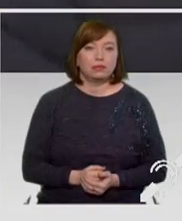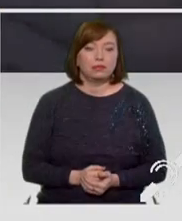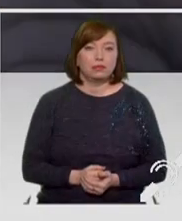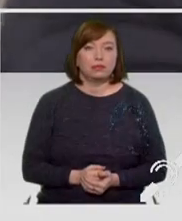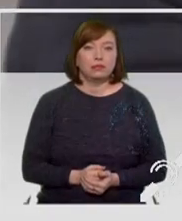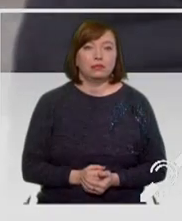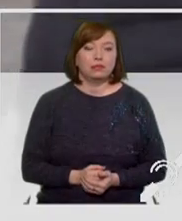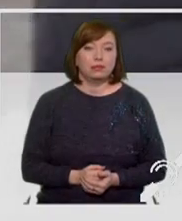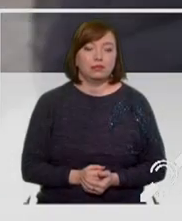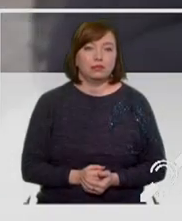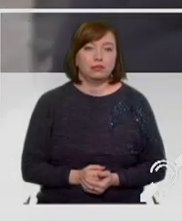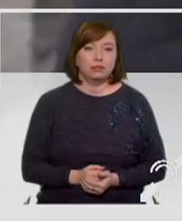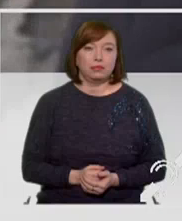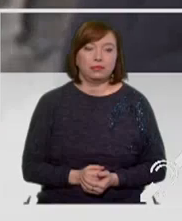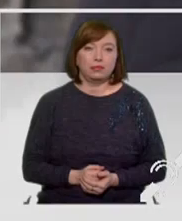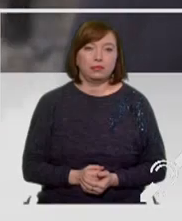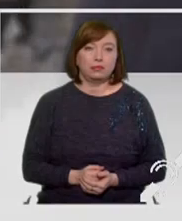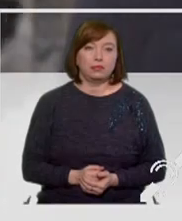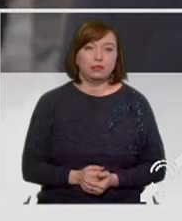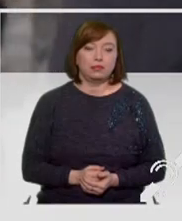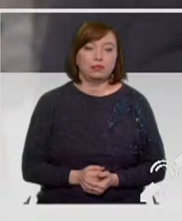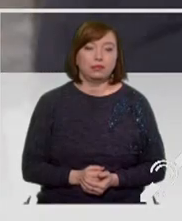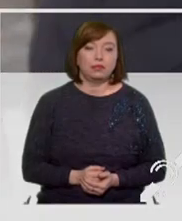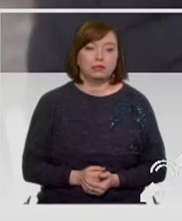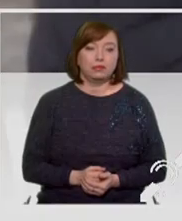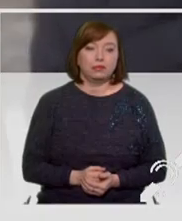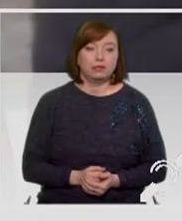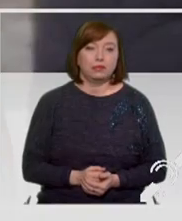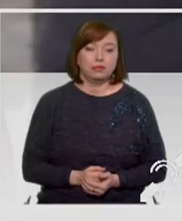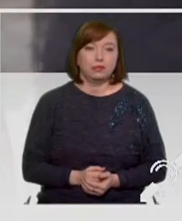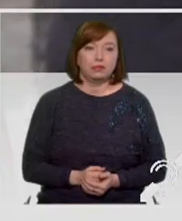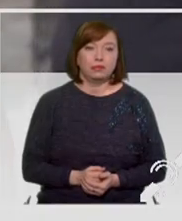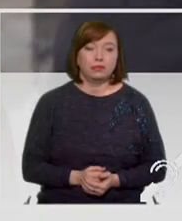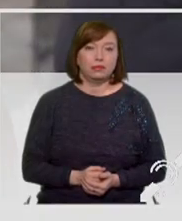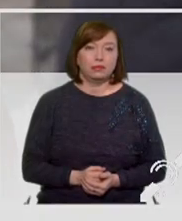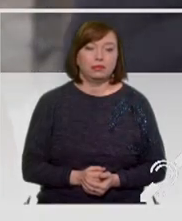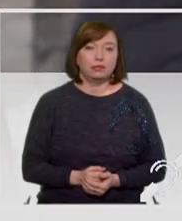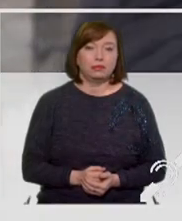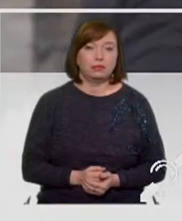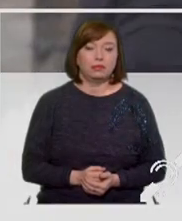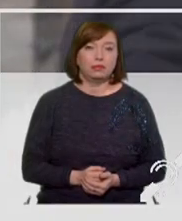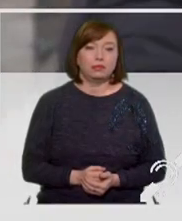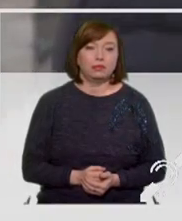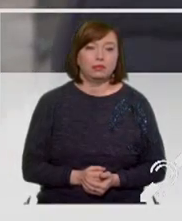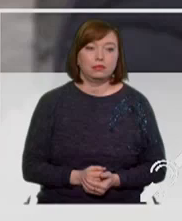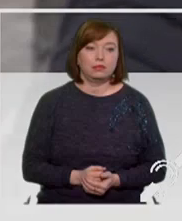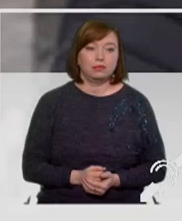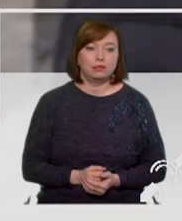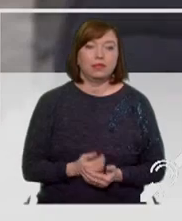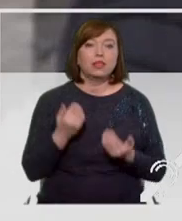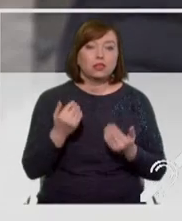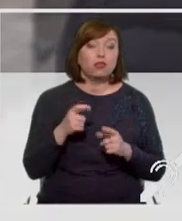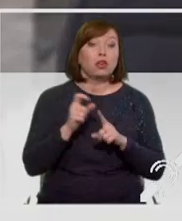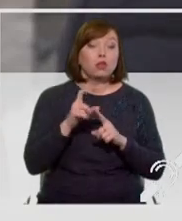scutre floarea, nemai fiind pribeac de atunci înainte, mortroienii cu drag aducerea minte. Eminescu, a spune cuvântul